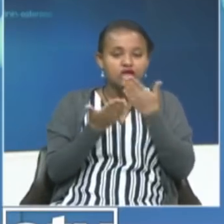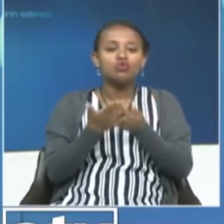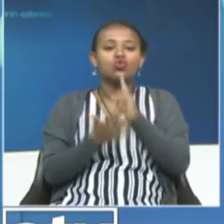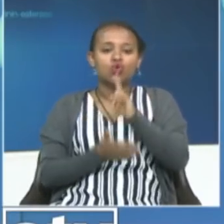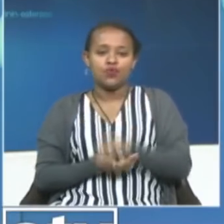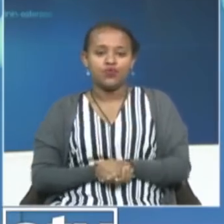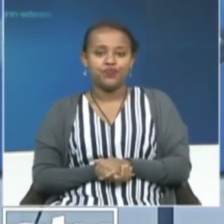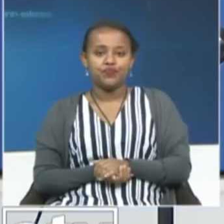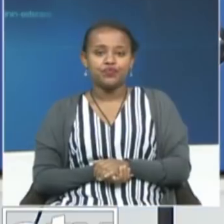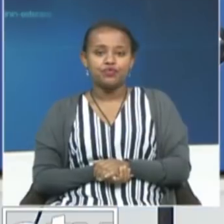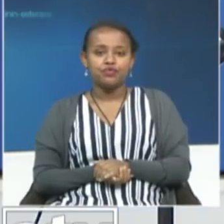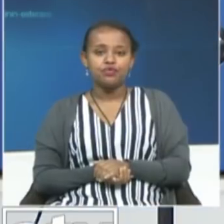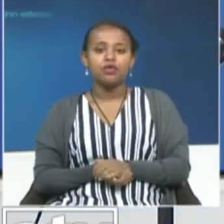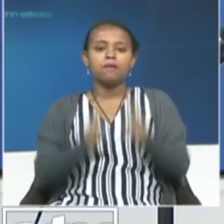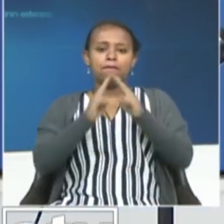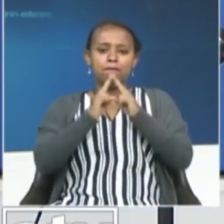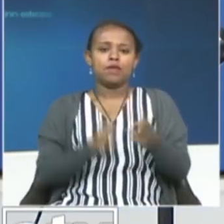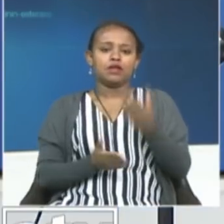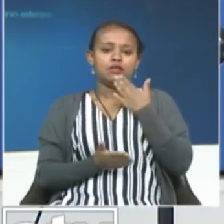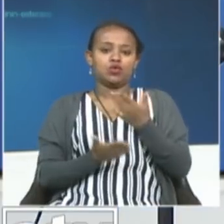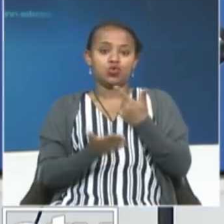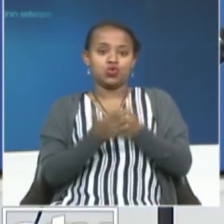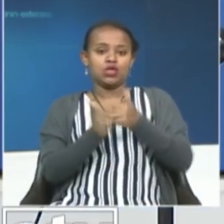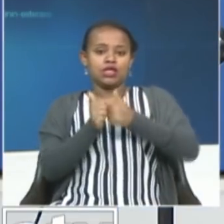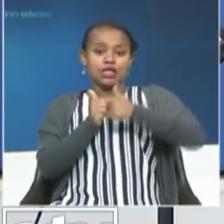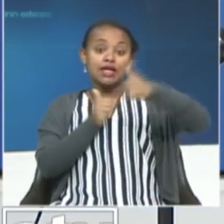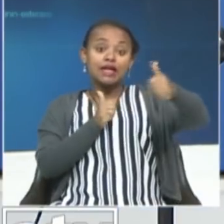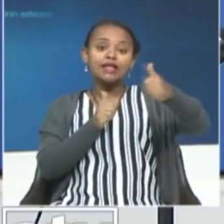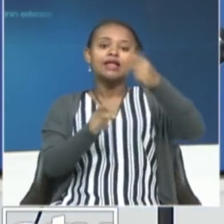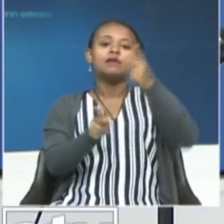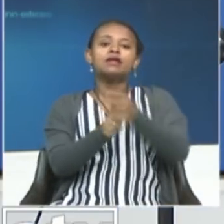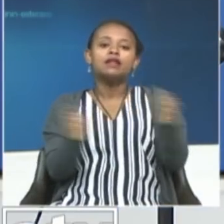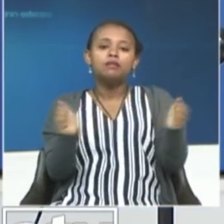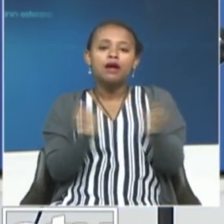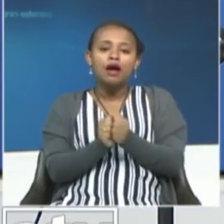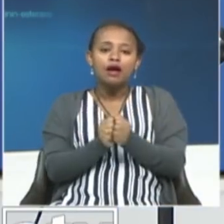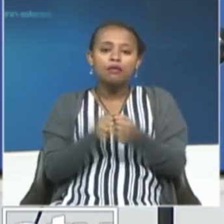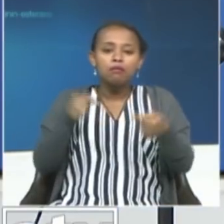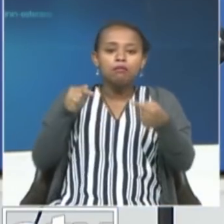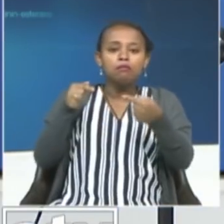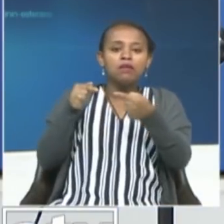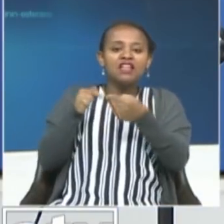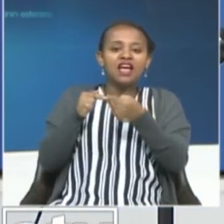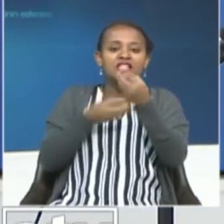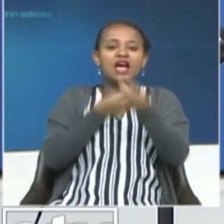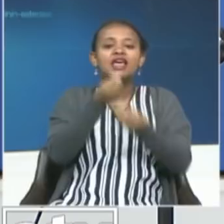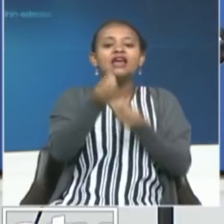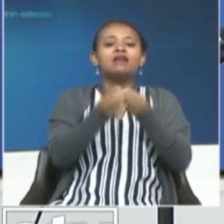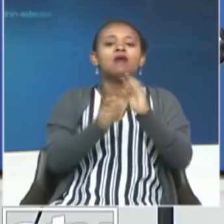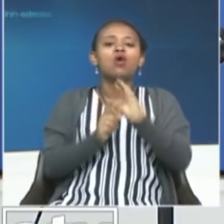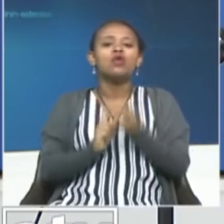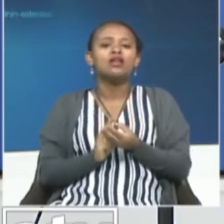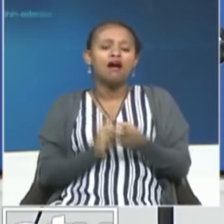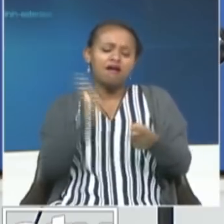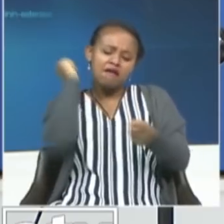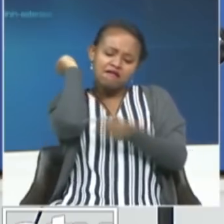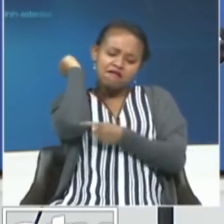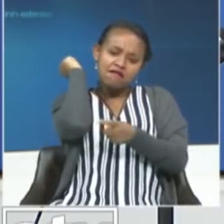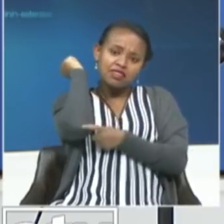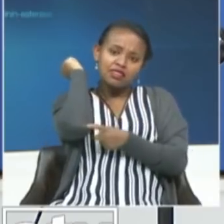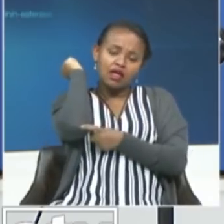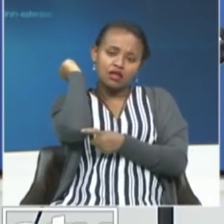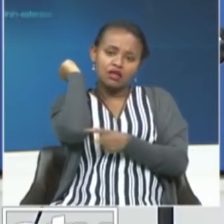ነው። በጣም ጥሩ። ሌላው ከዚሁ ርቀትን ከመጠበቅ ጋር በተያያዘ የገበያ ሁኔታ ትንሽ ፈታኝ የሚሆንበት